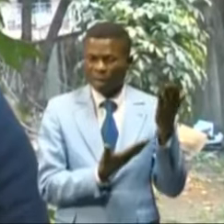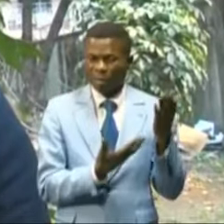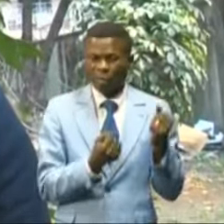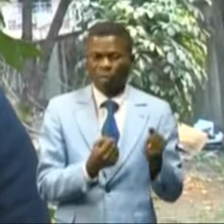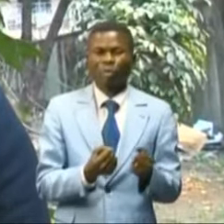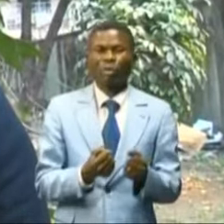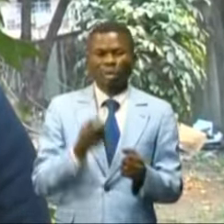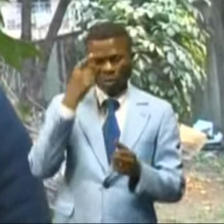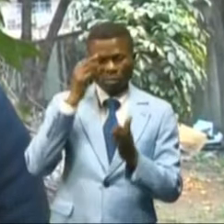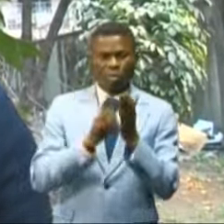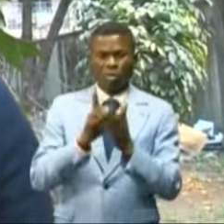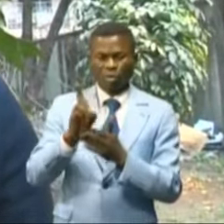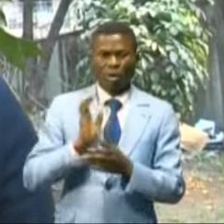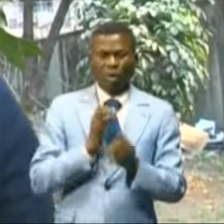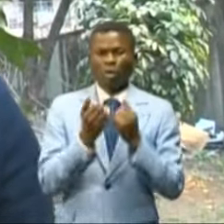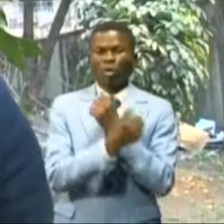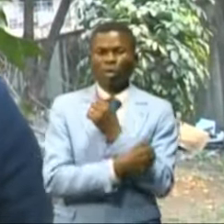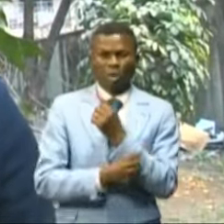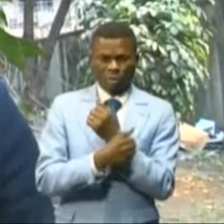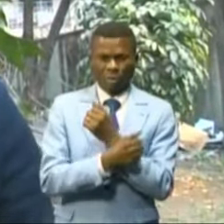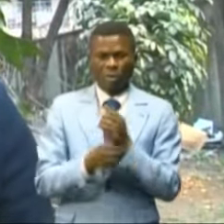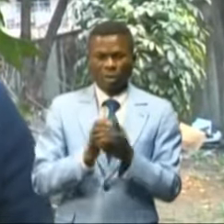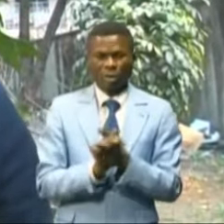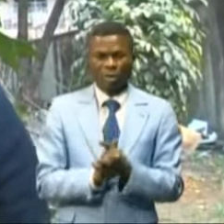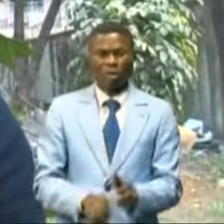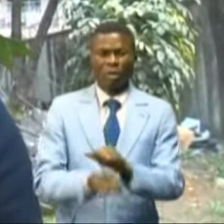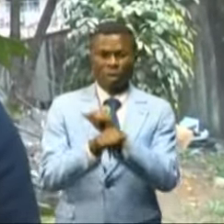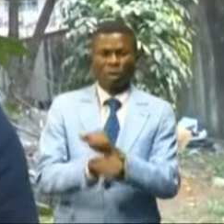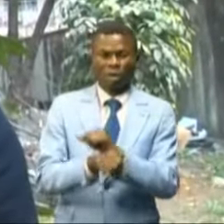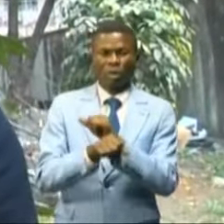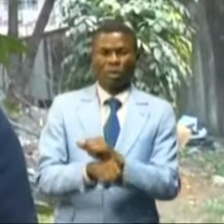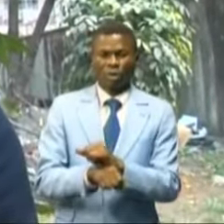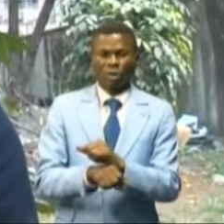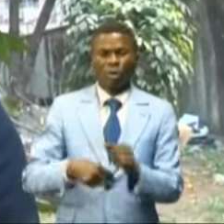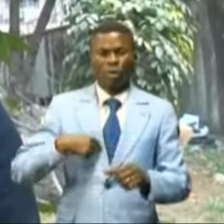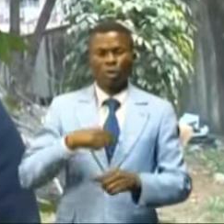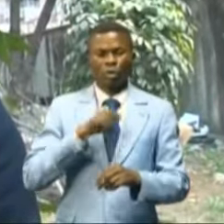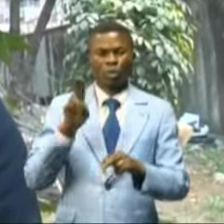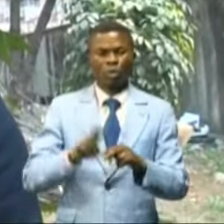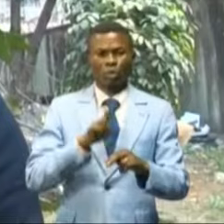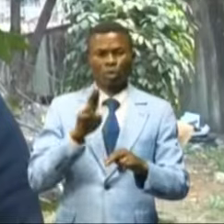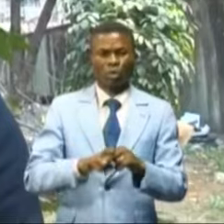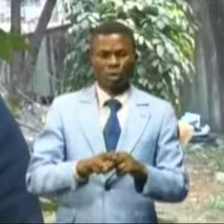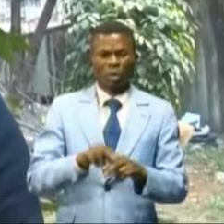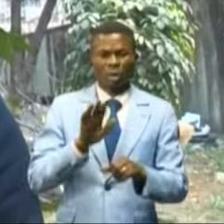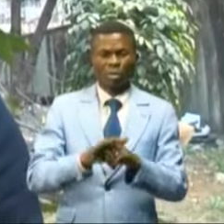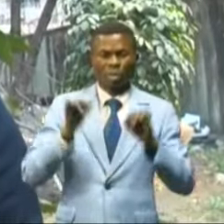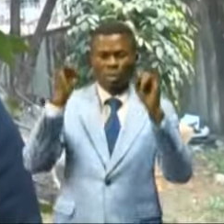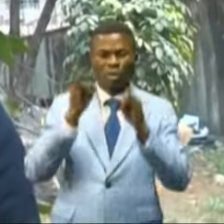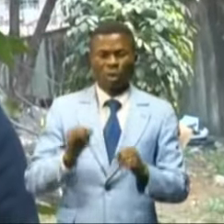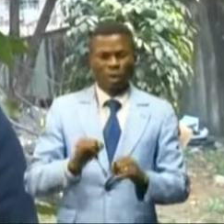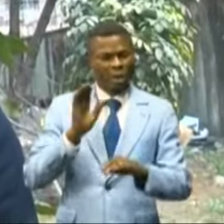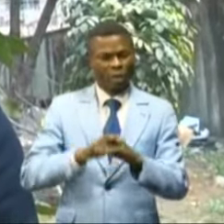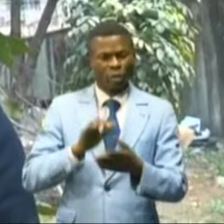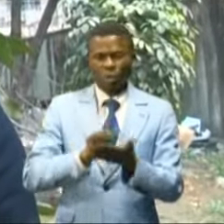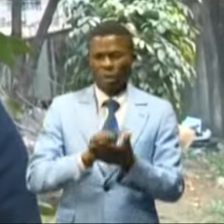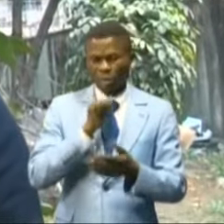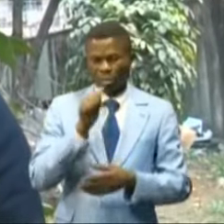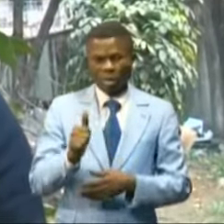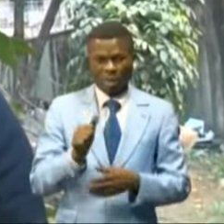d'apporter un développement durable. Et plus souvent, nous reconnaissons que le développement durable touche trois axes, l'axe écologique,